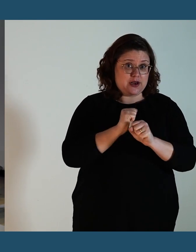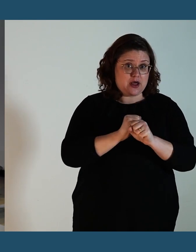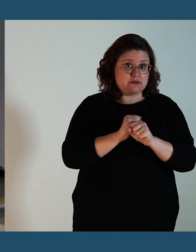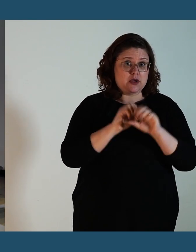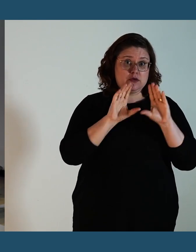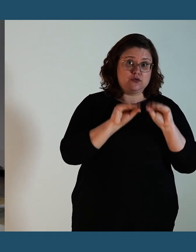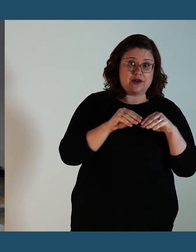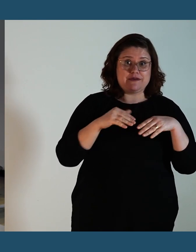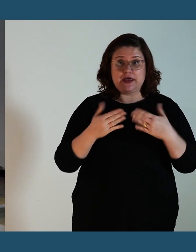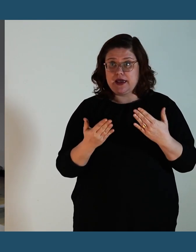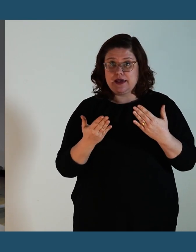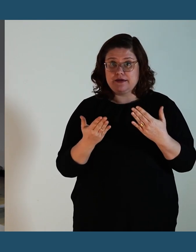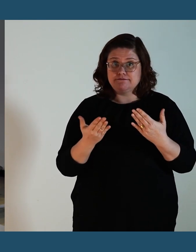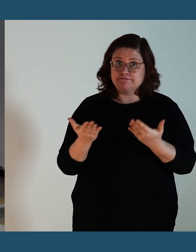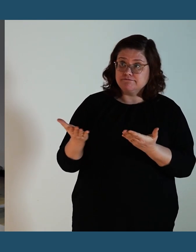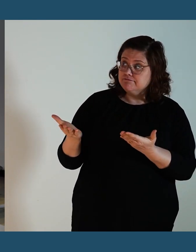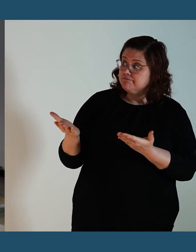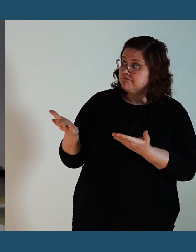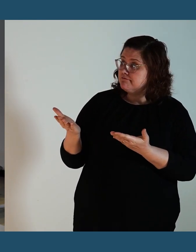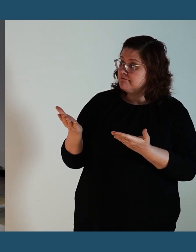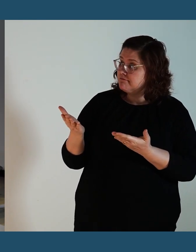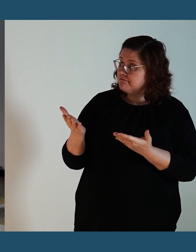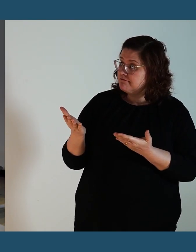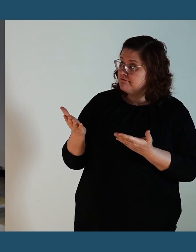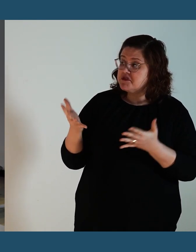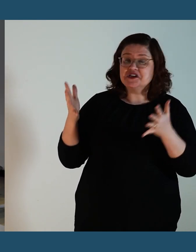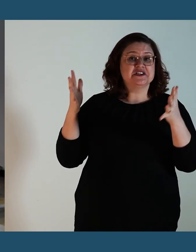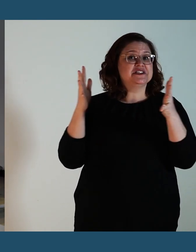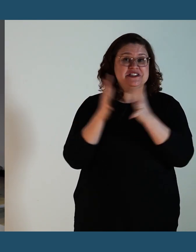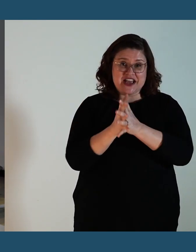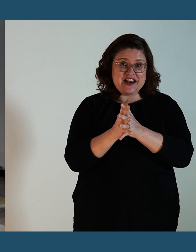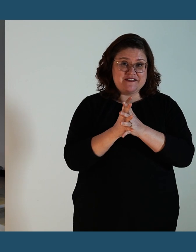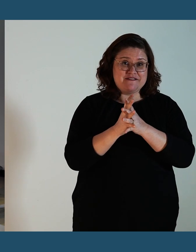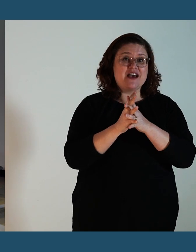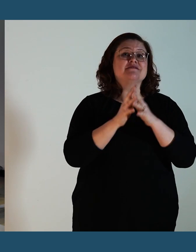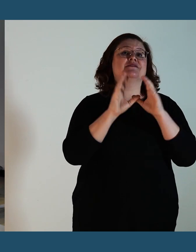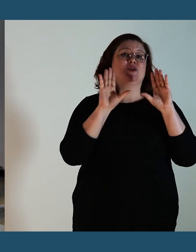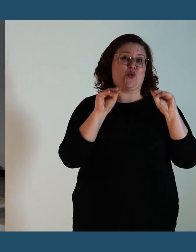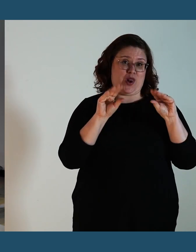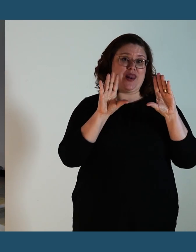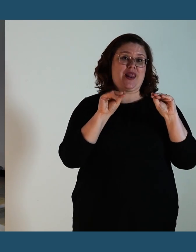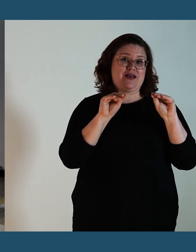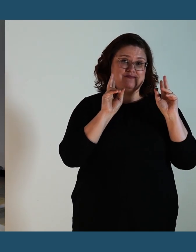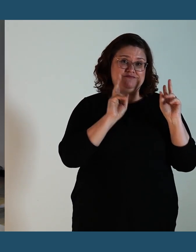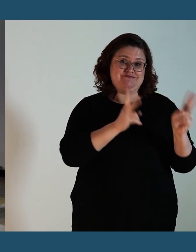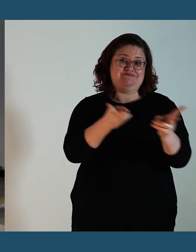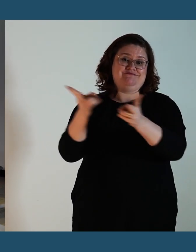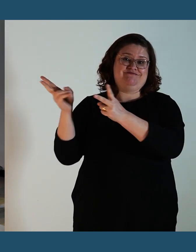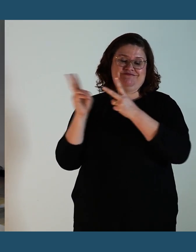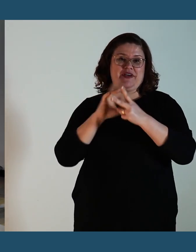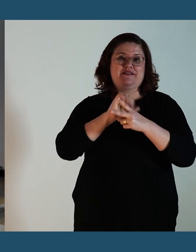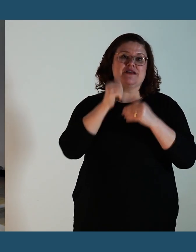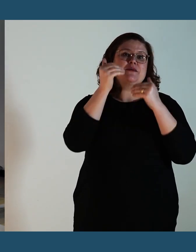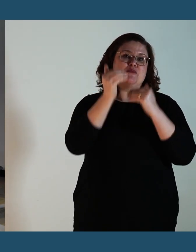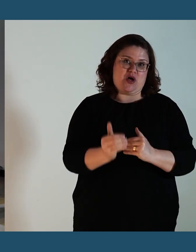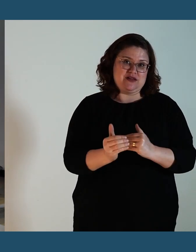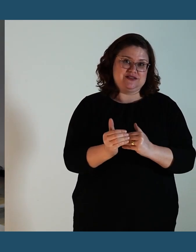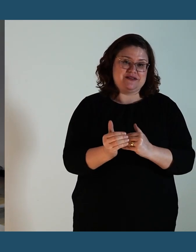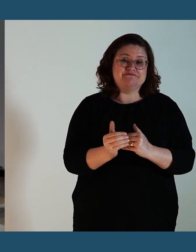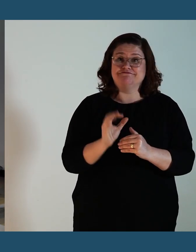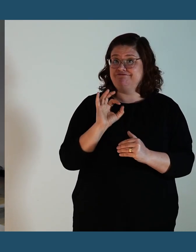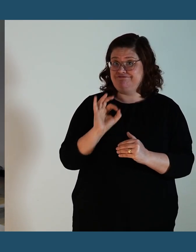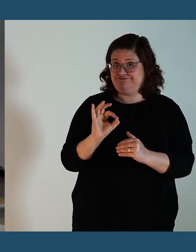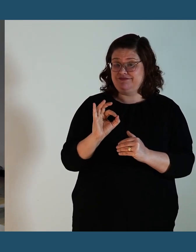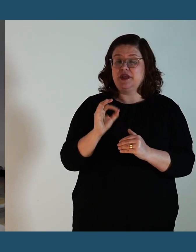ei? Ja tämä on selkeä kirkas kyllä-rivi, eli kaikki ovat sen puolella. Tähänkin on hyvä